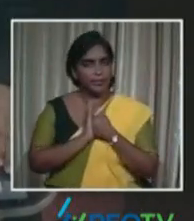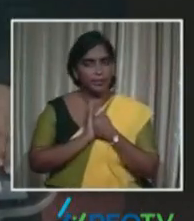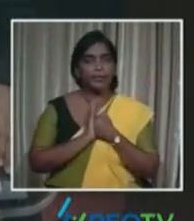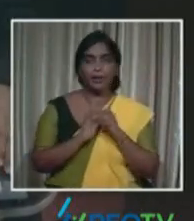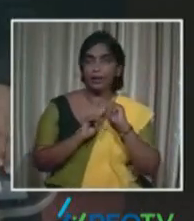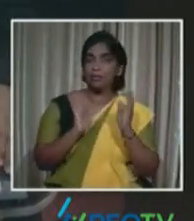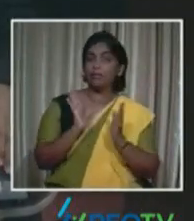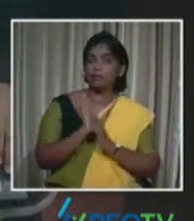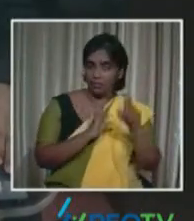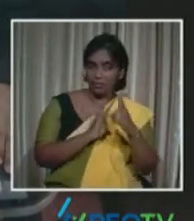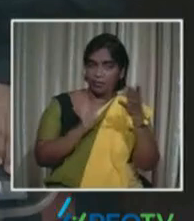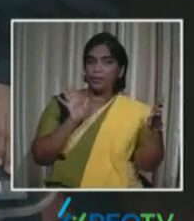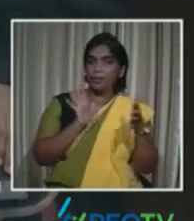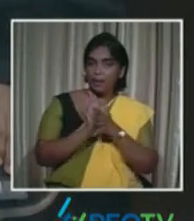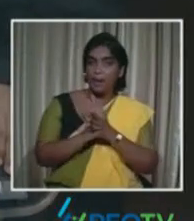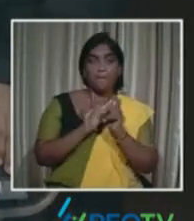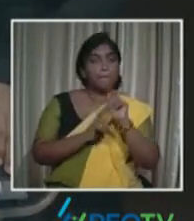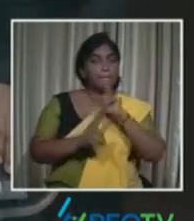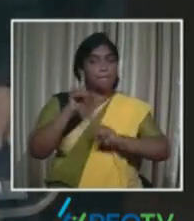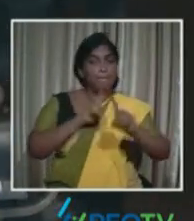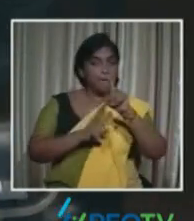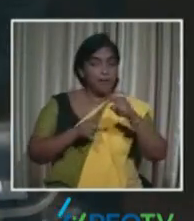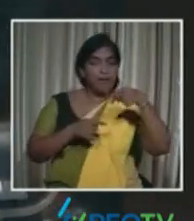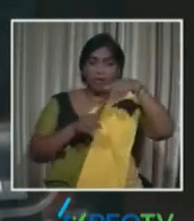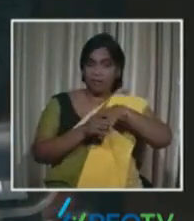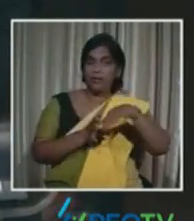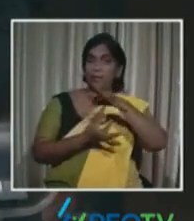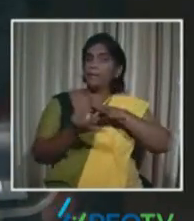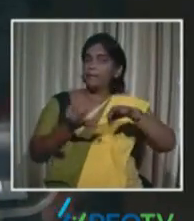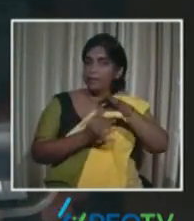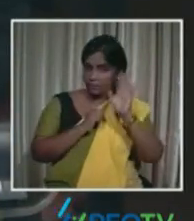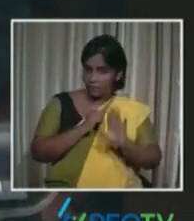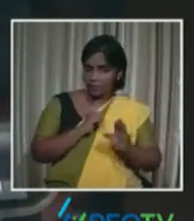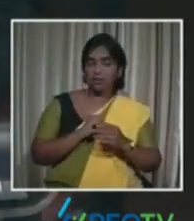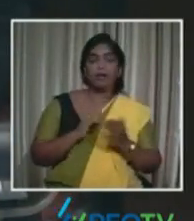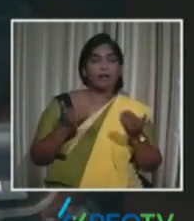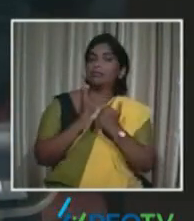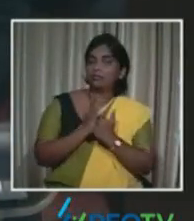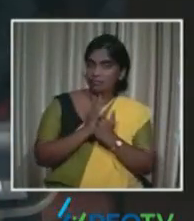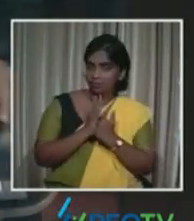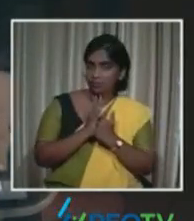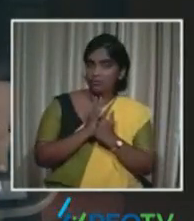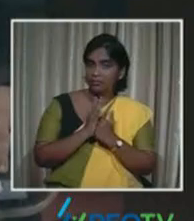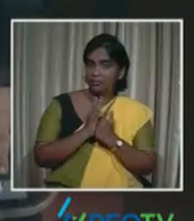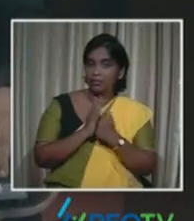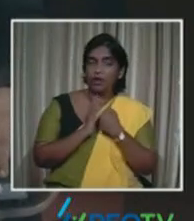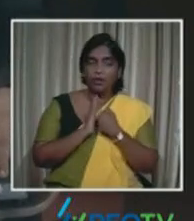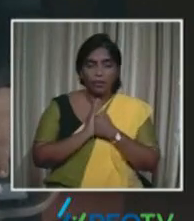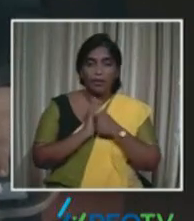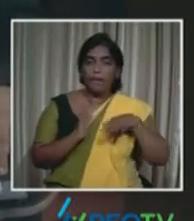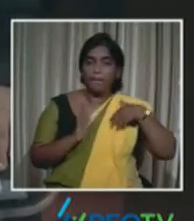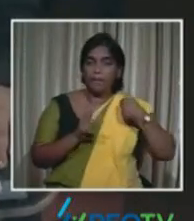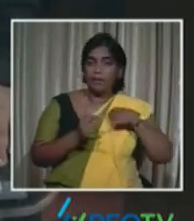අගමැති තනතුරකුත් සමග පාර්ලිමේන්තු ප්‍රජාතන්ත්‍රවාදී ක්‍රමවේදයකට ප්‍රවේශ වෙන අපේ යෝජනාව අපේ ගරු මහලේකම්